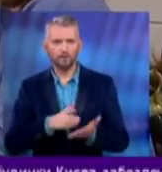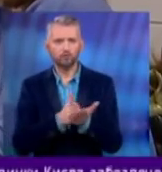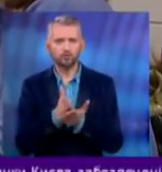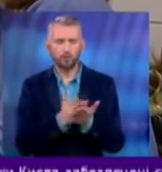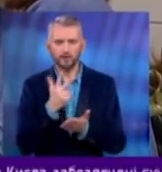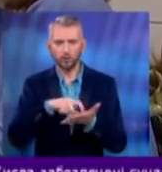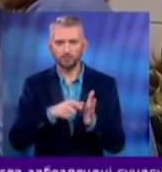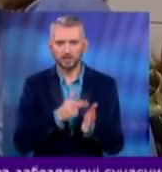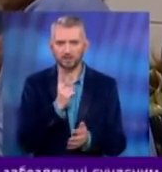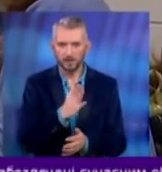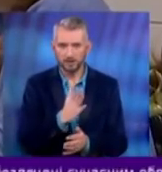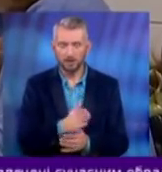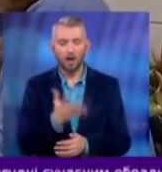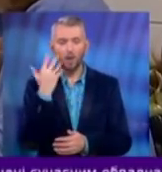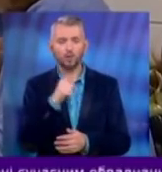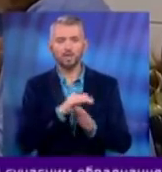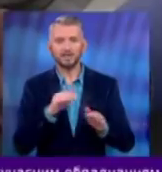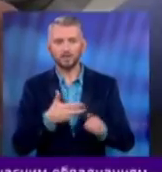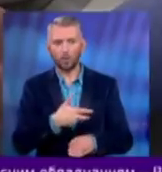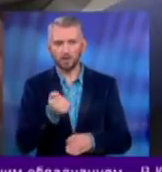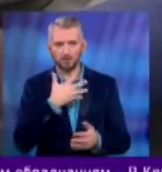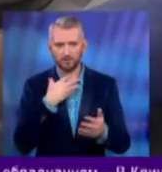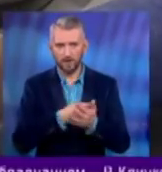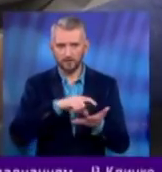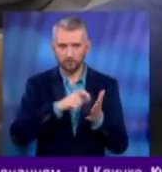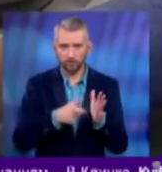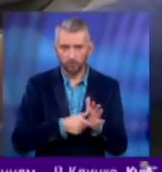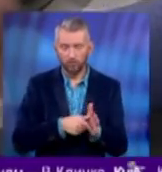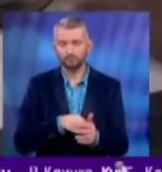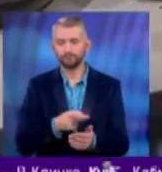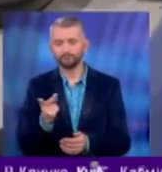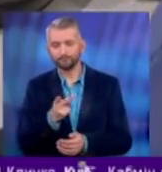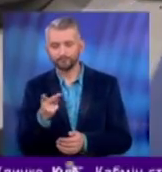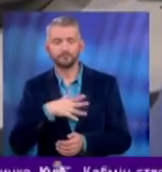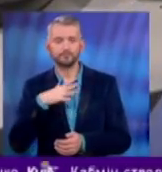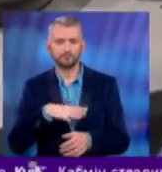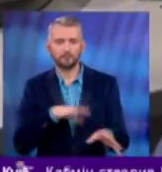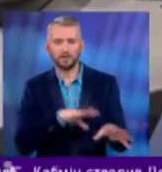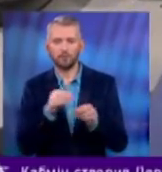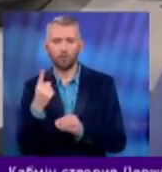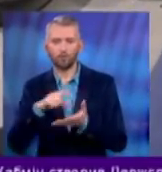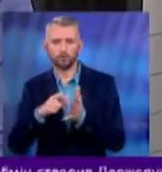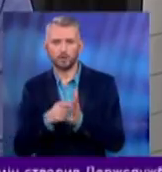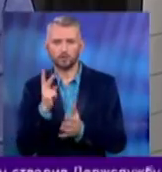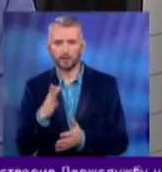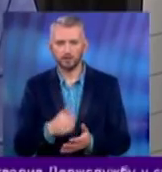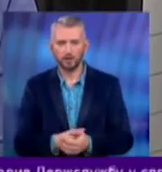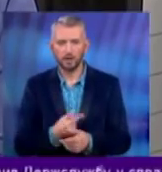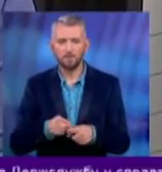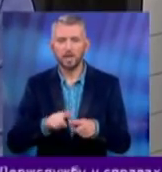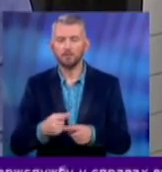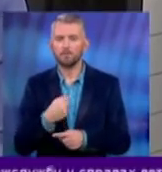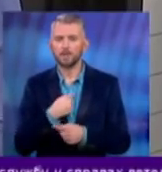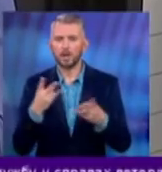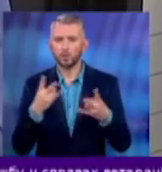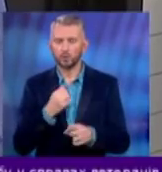трьохкімнатній квартирі. А коли їх діти отримали власне житло, Ірині з чоловіком довелося переїхати в однокімнатну. Тому мені